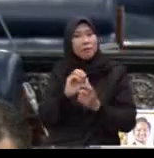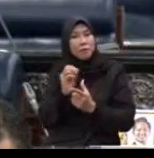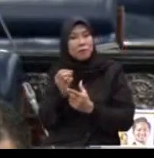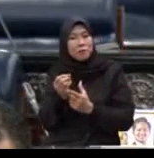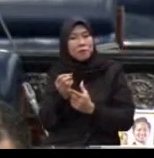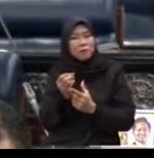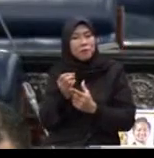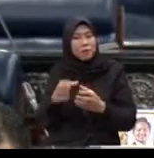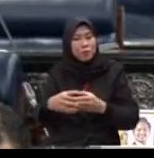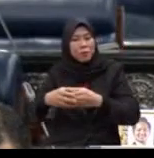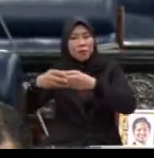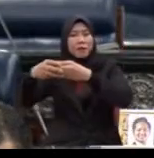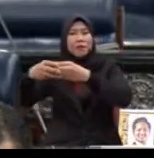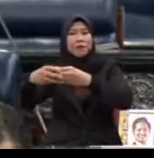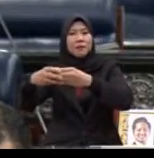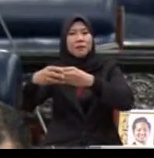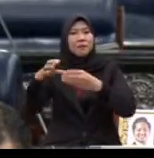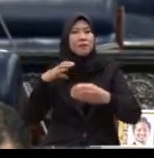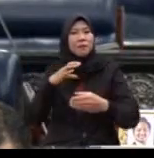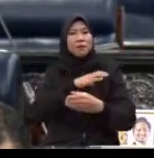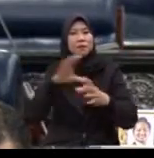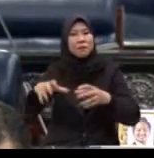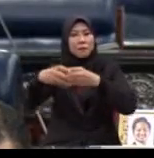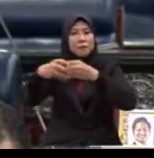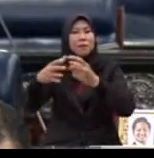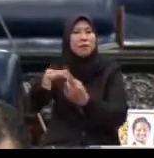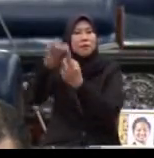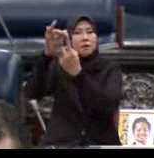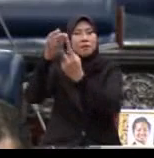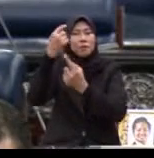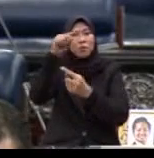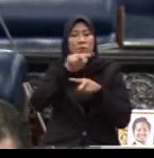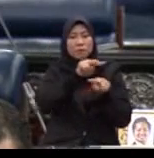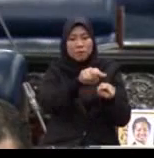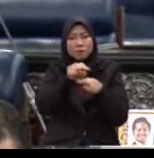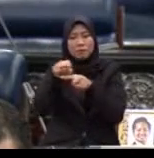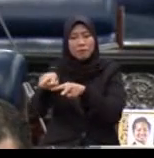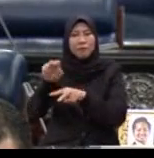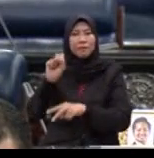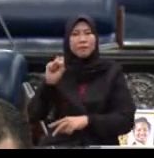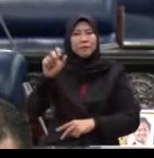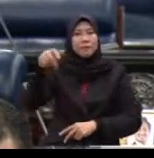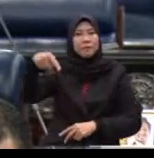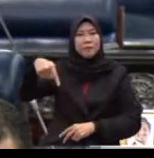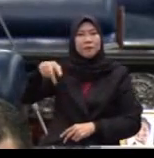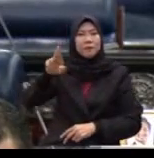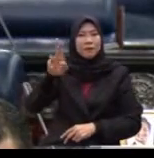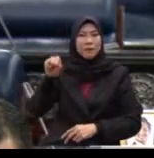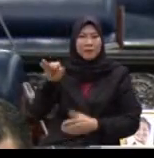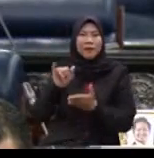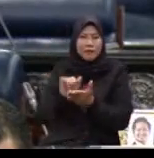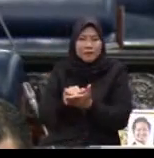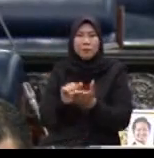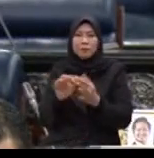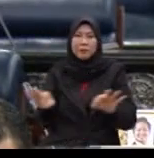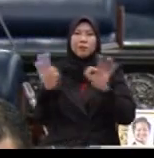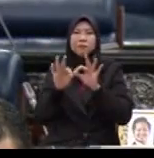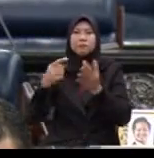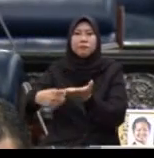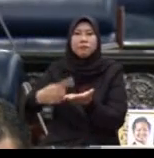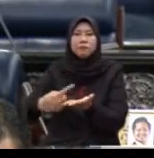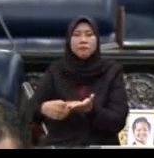komite yang khas akan ditumbuhkan bagi tujuan memantaui sph rem ini ini adalah isu-isu yang penting